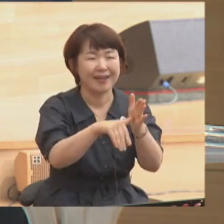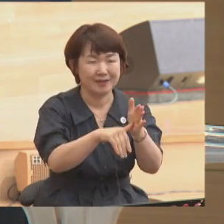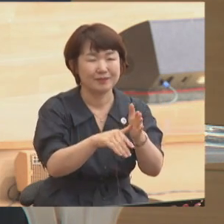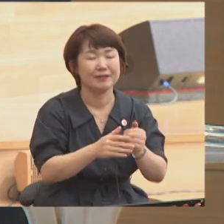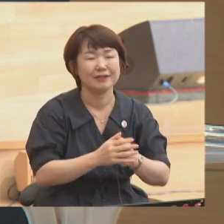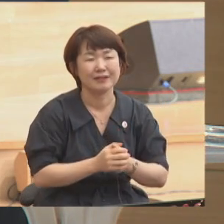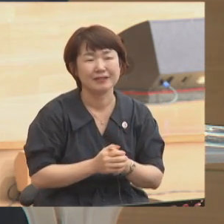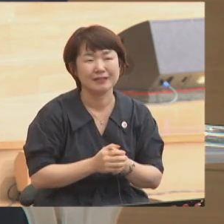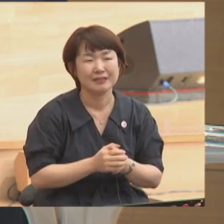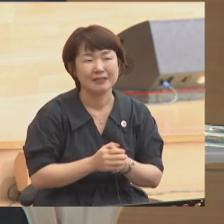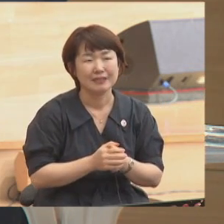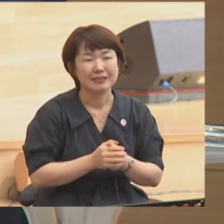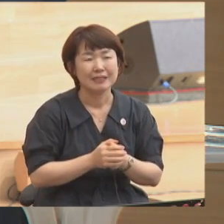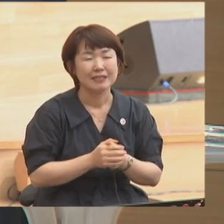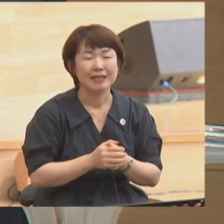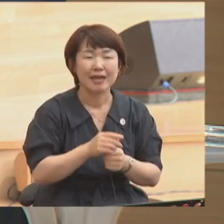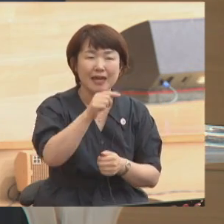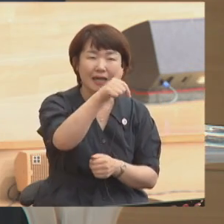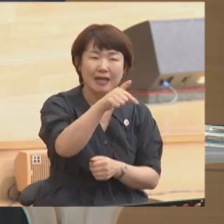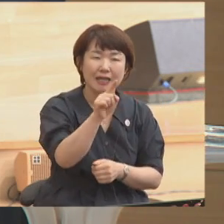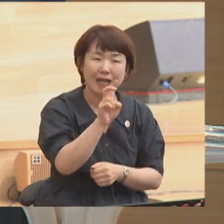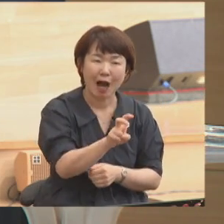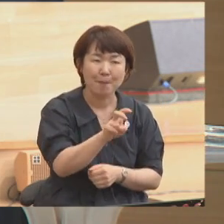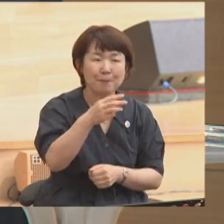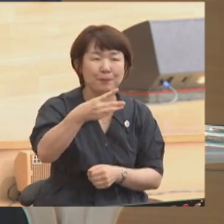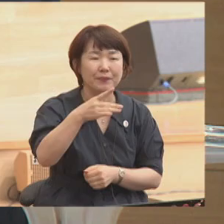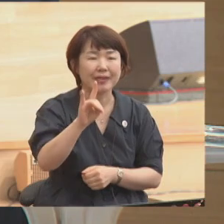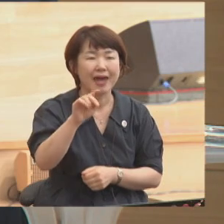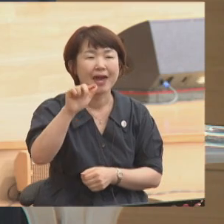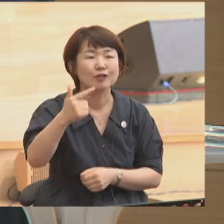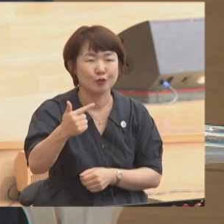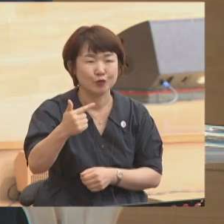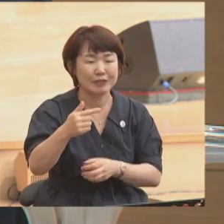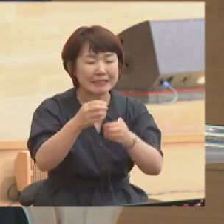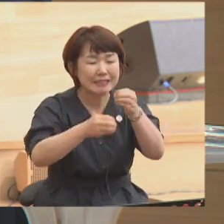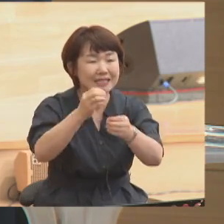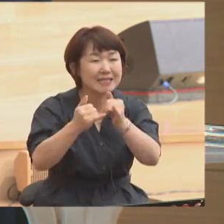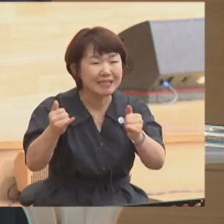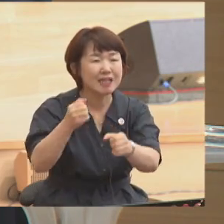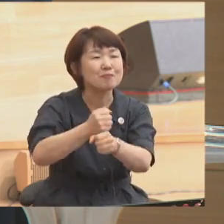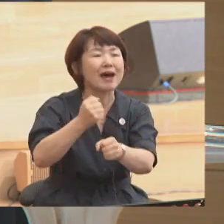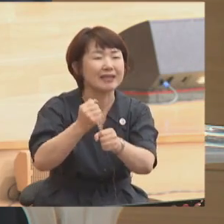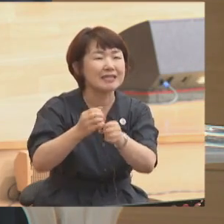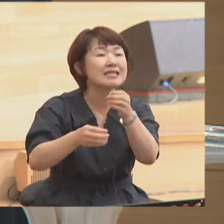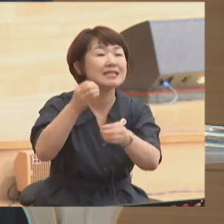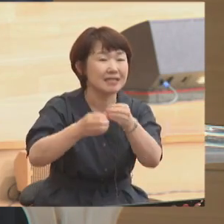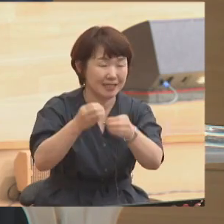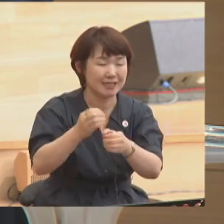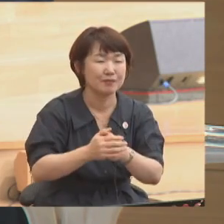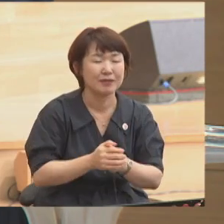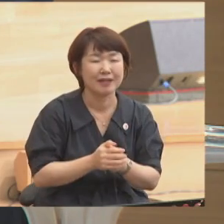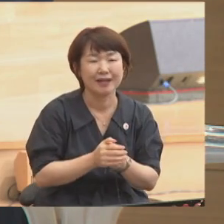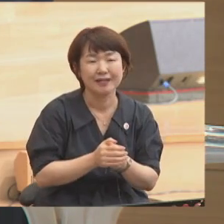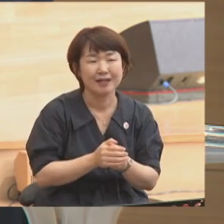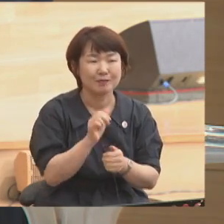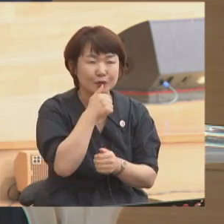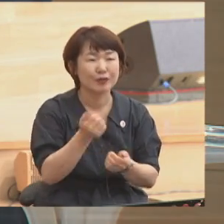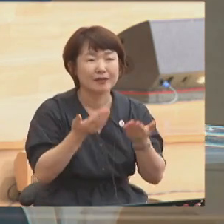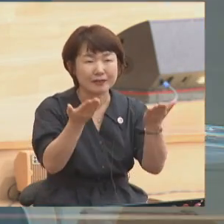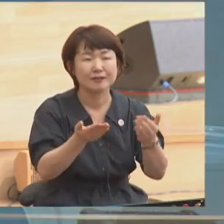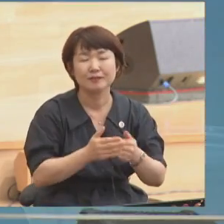되었다. 감태준 시인의 작품명이에요. 주먹을 풀 때가 되었다. 한번